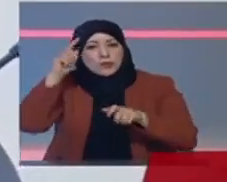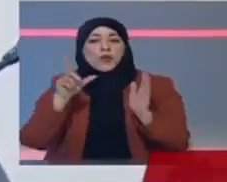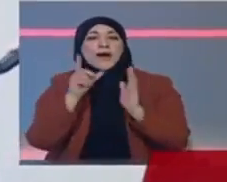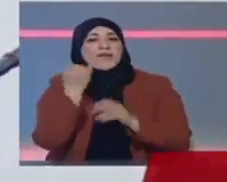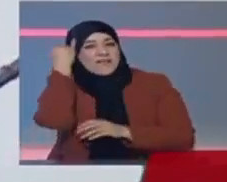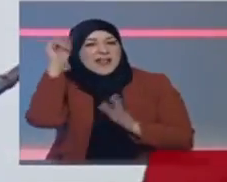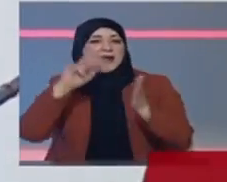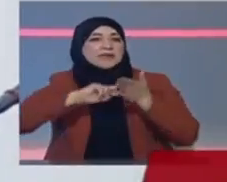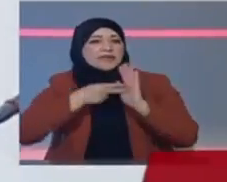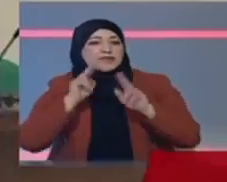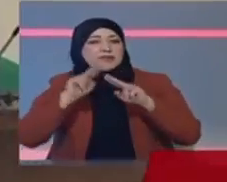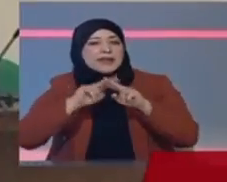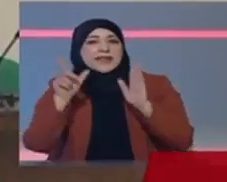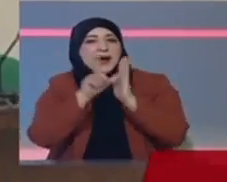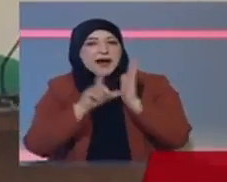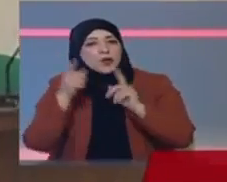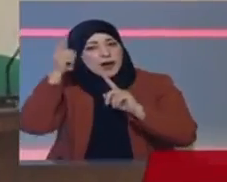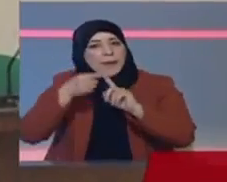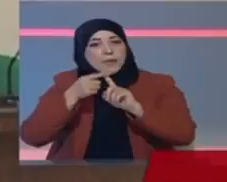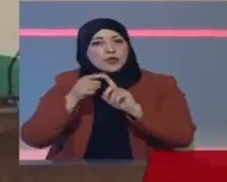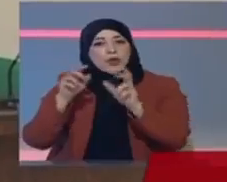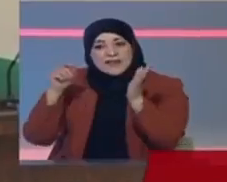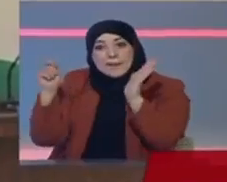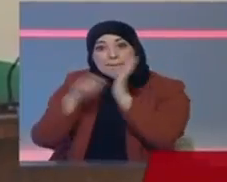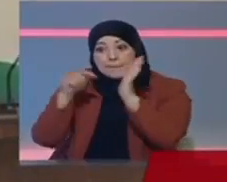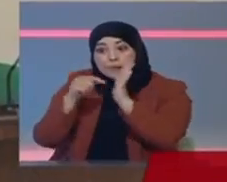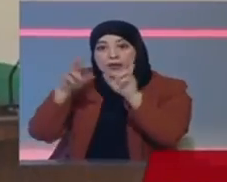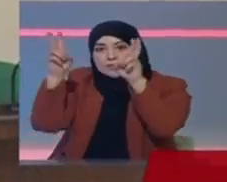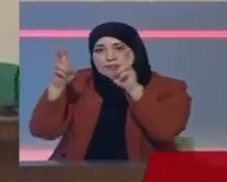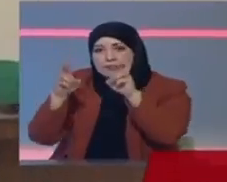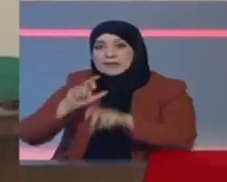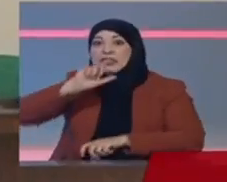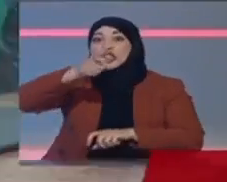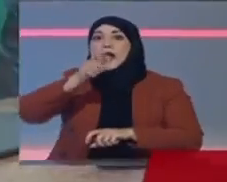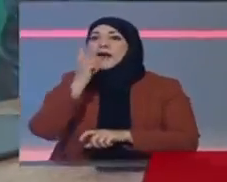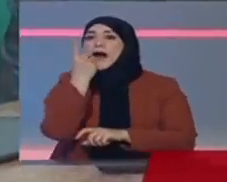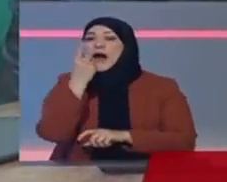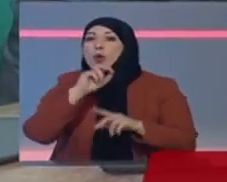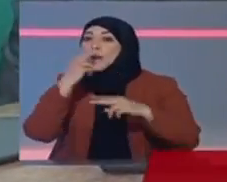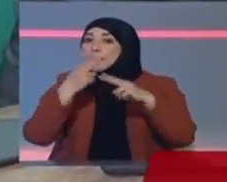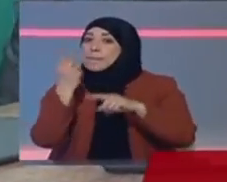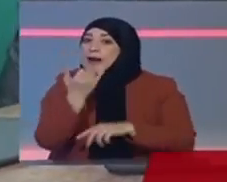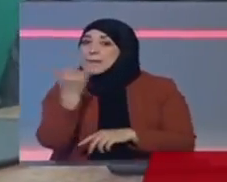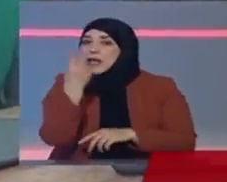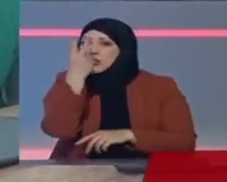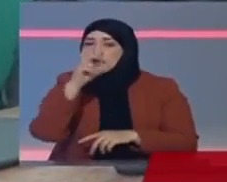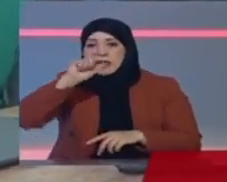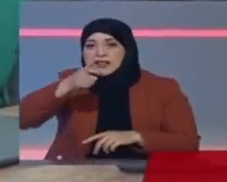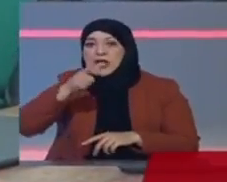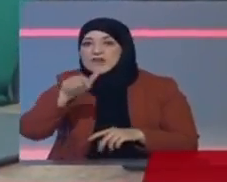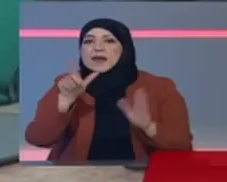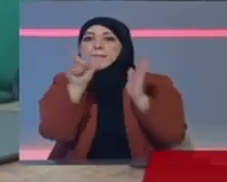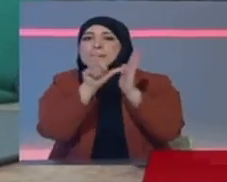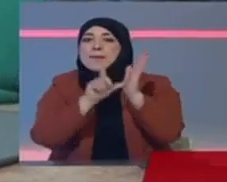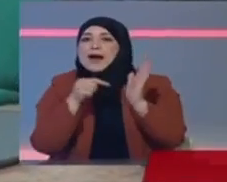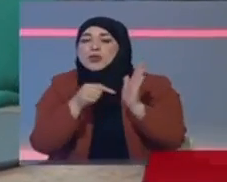يتعلق بال تقليص في مده التفويض الى شهر واحد عوضا عن شهرين كما جاء في مشروع القانون